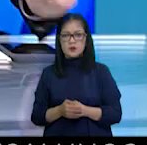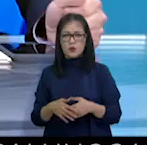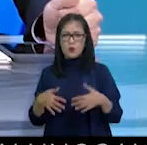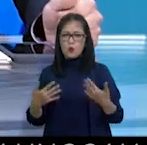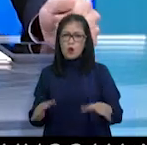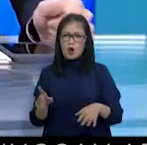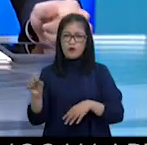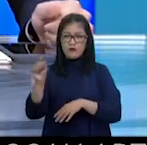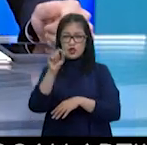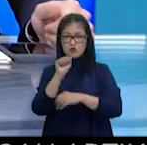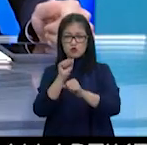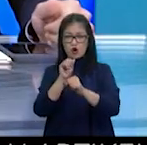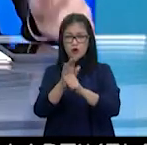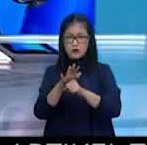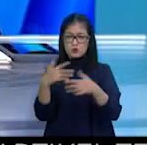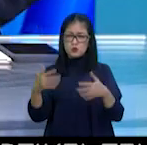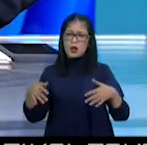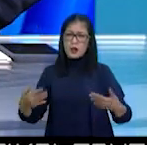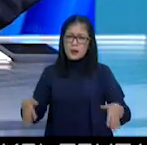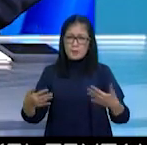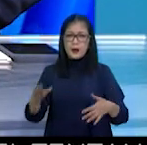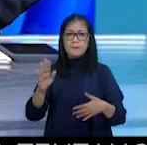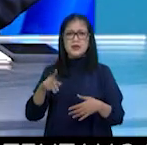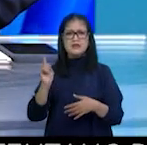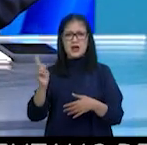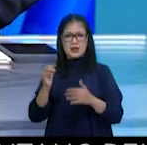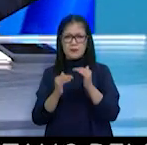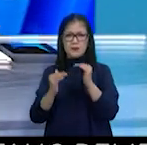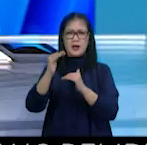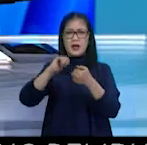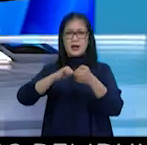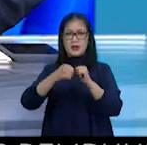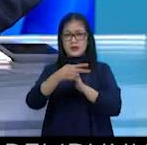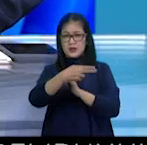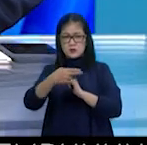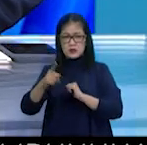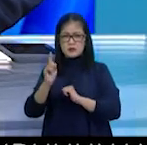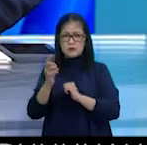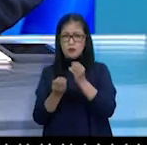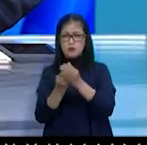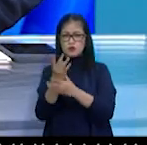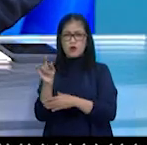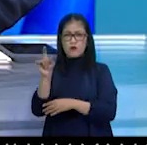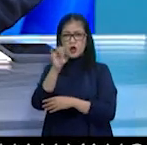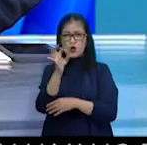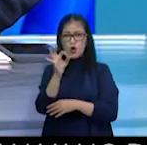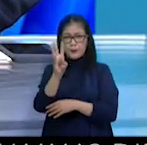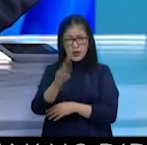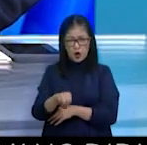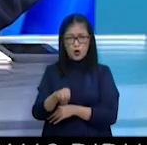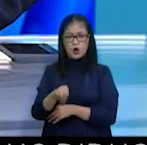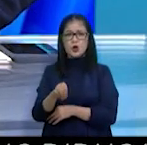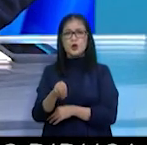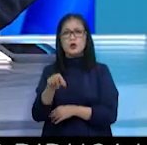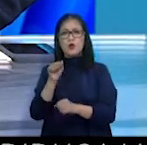Meski virus COVID-19 telah melemah, namun masih ada peningkatan kasus di Indonesia dikarenakan terus munculnya varian Omicron. Untuk